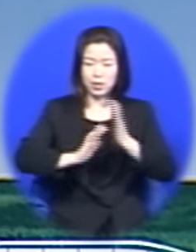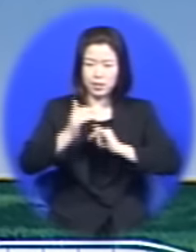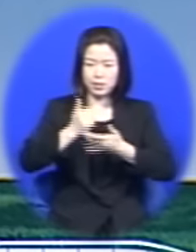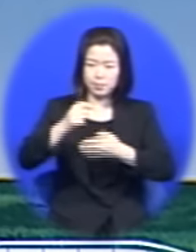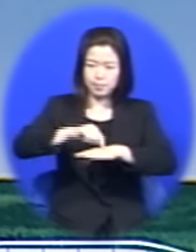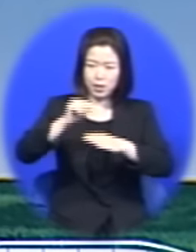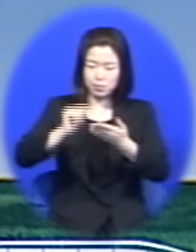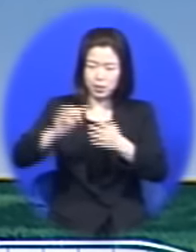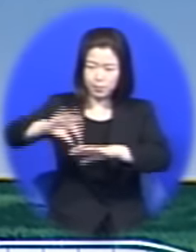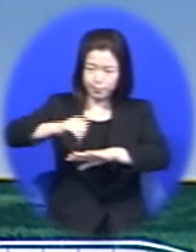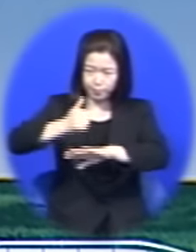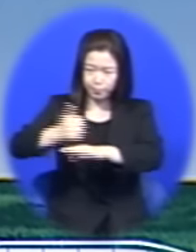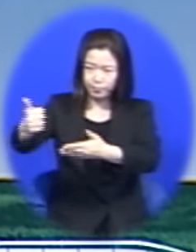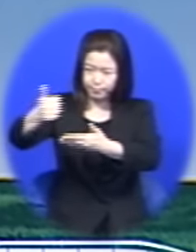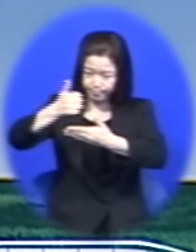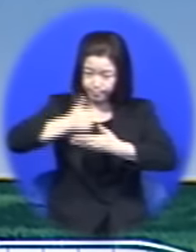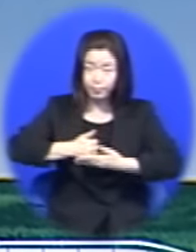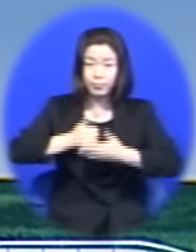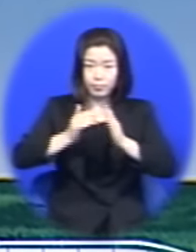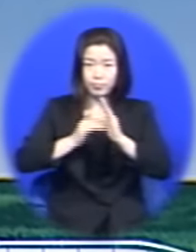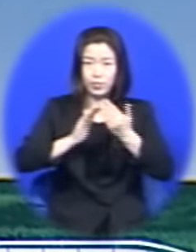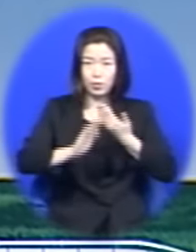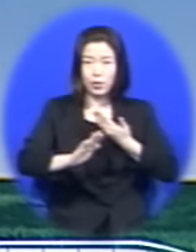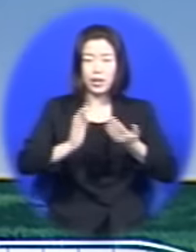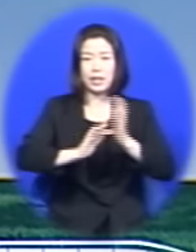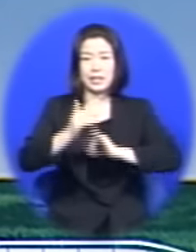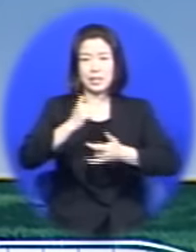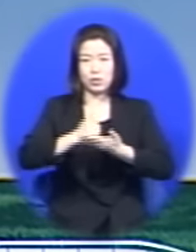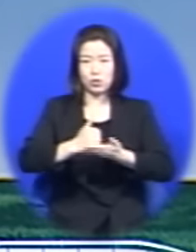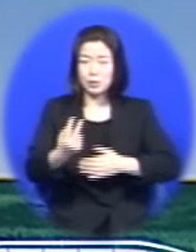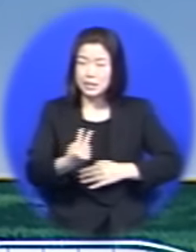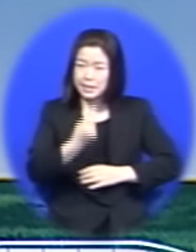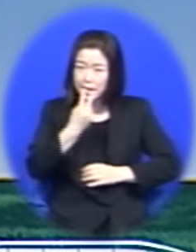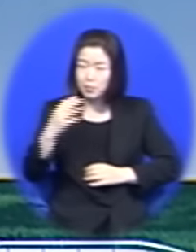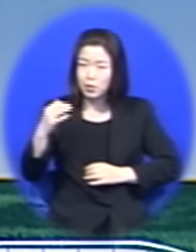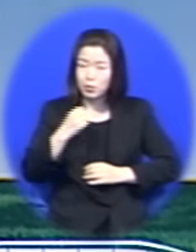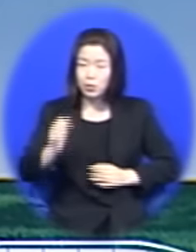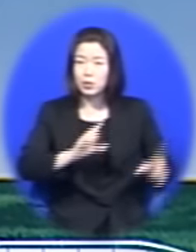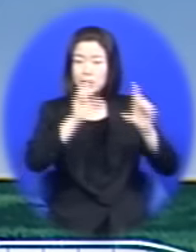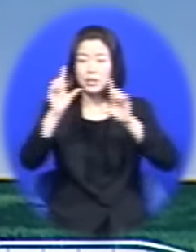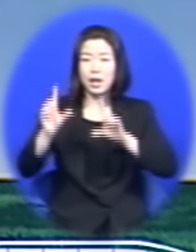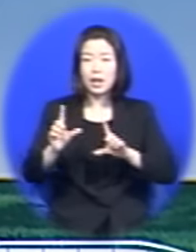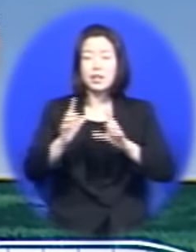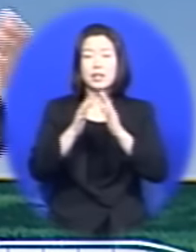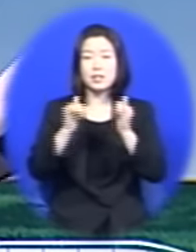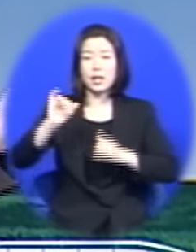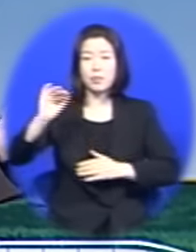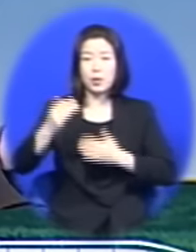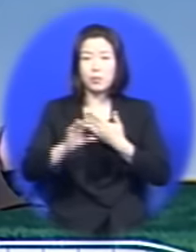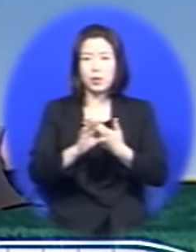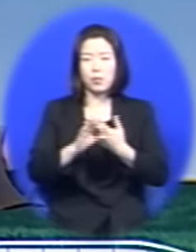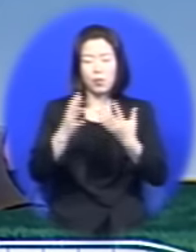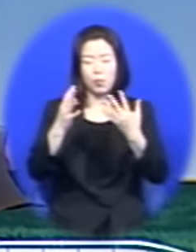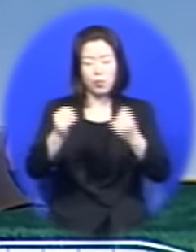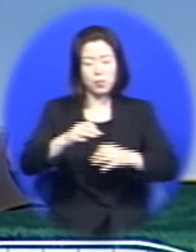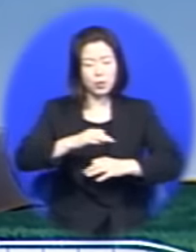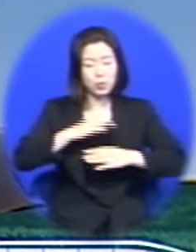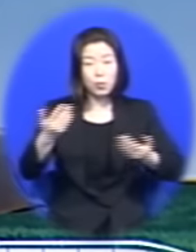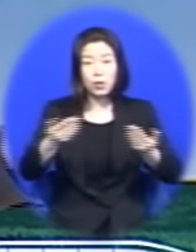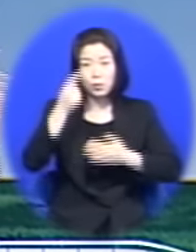마음의 왕으로 영접하고 예수님의 생명으로 사는 사람이 되었다면 이거 얼마나 놀라운